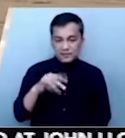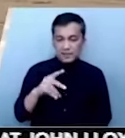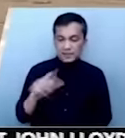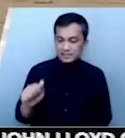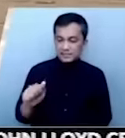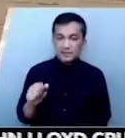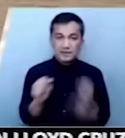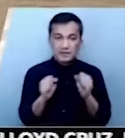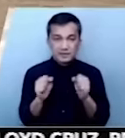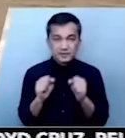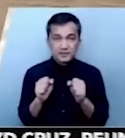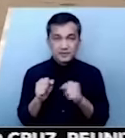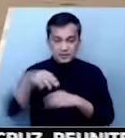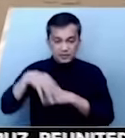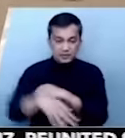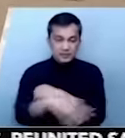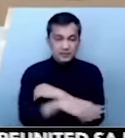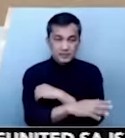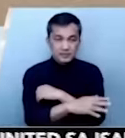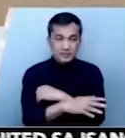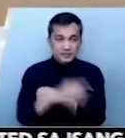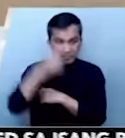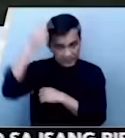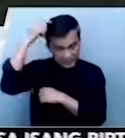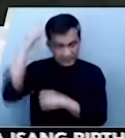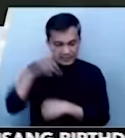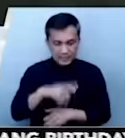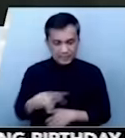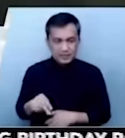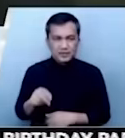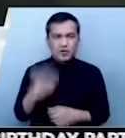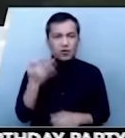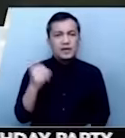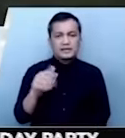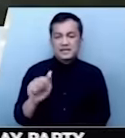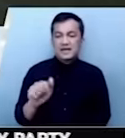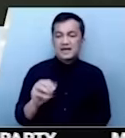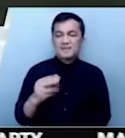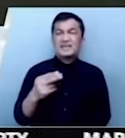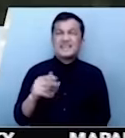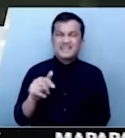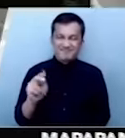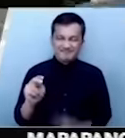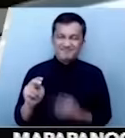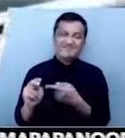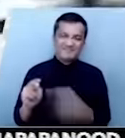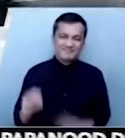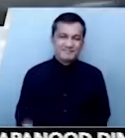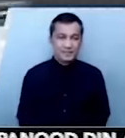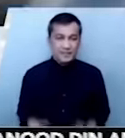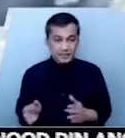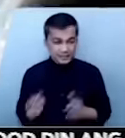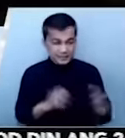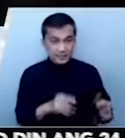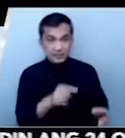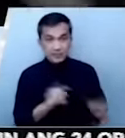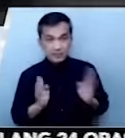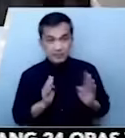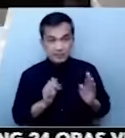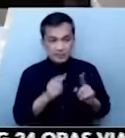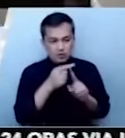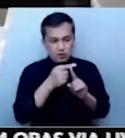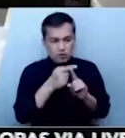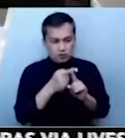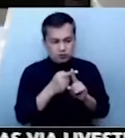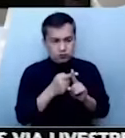ngayon sa mga coastal areas sa Batanes at Cagayan dahil sa amihan. Sa Baguio naman, bumagsak sa 9.8